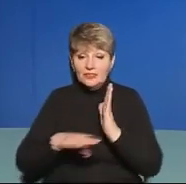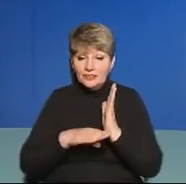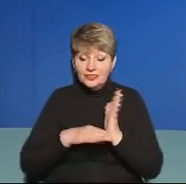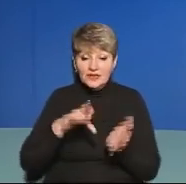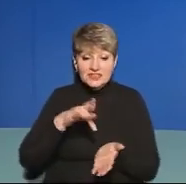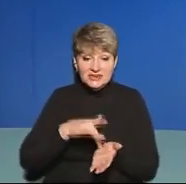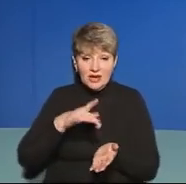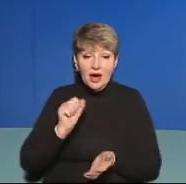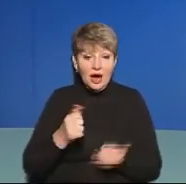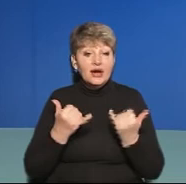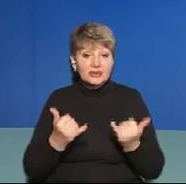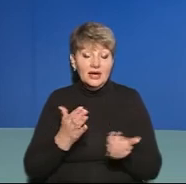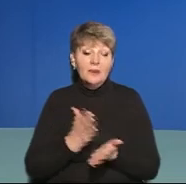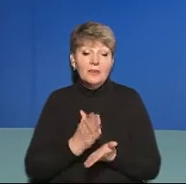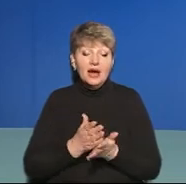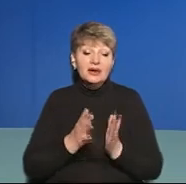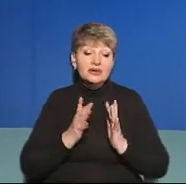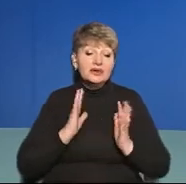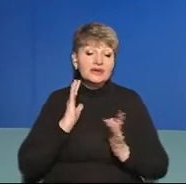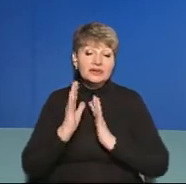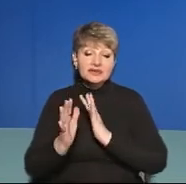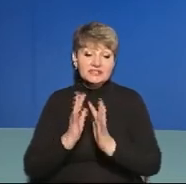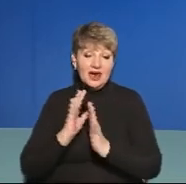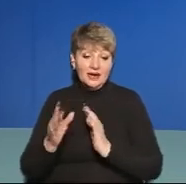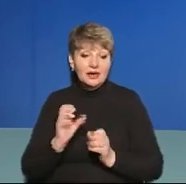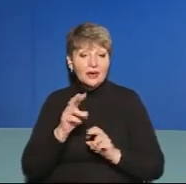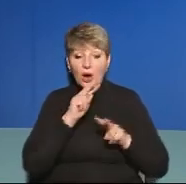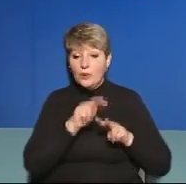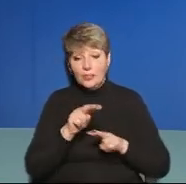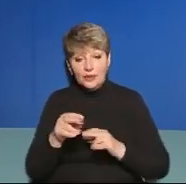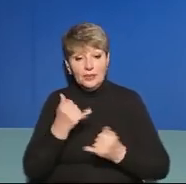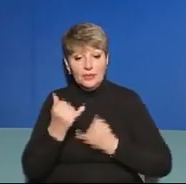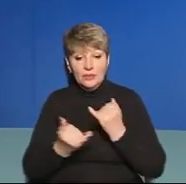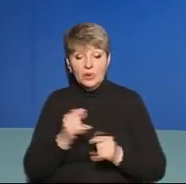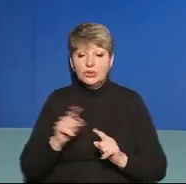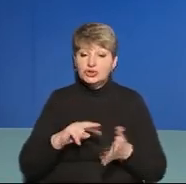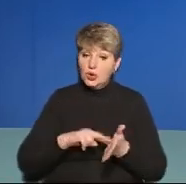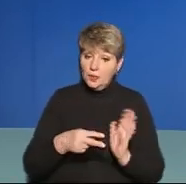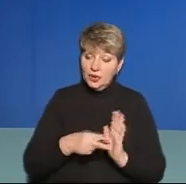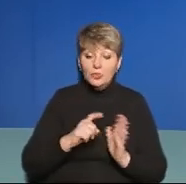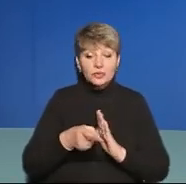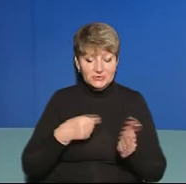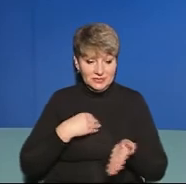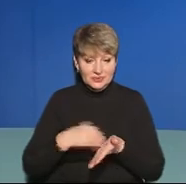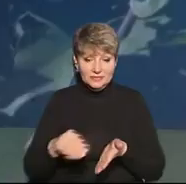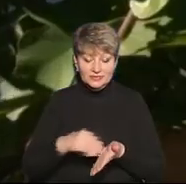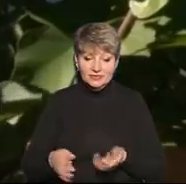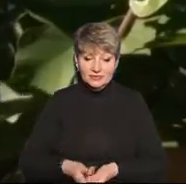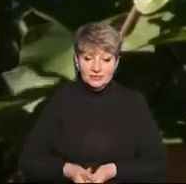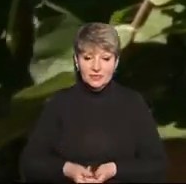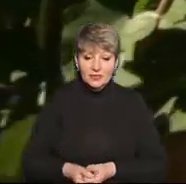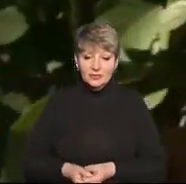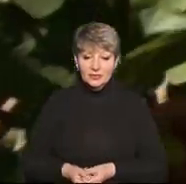центральних широтах, а зараз має інжирний сад. Як доглядає за деревами та що планує, дізнавалася Тетяна Зозуля.